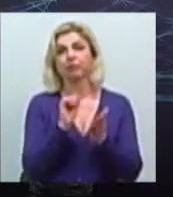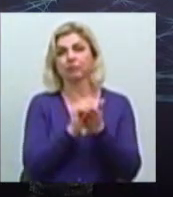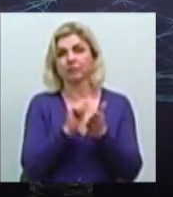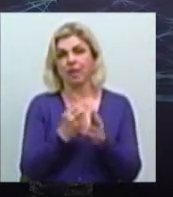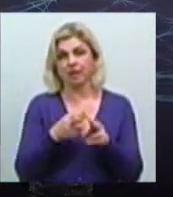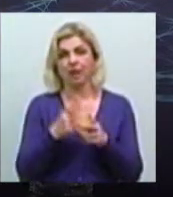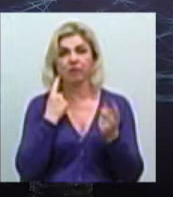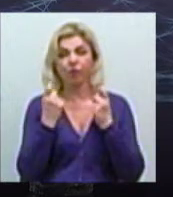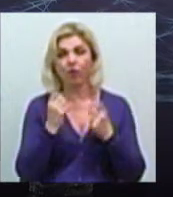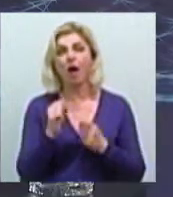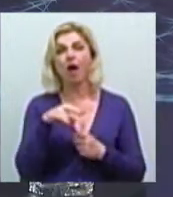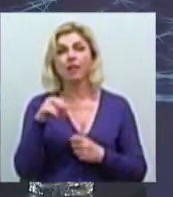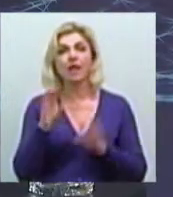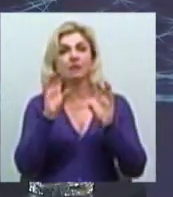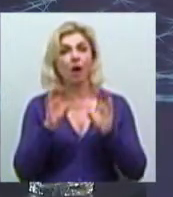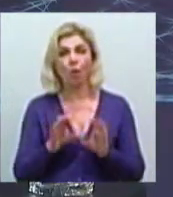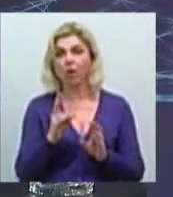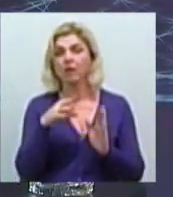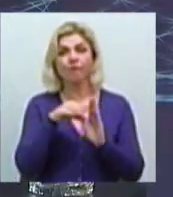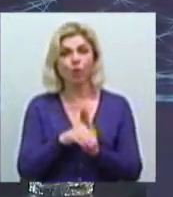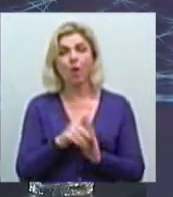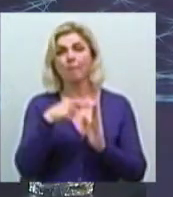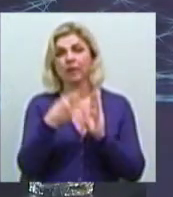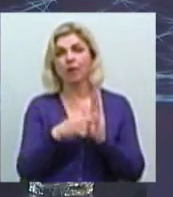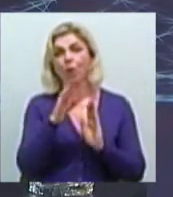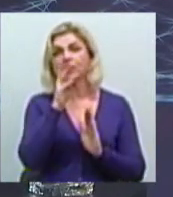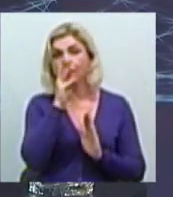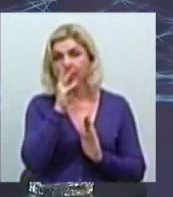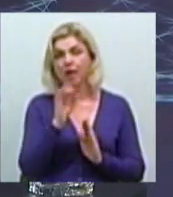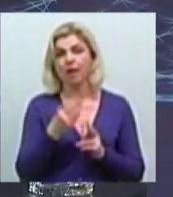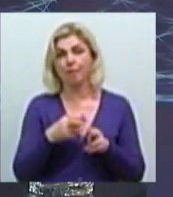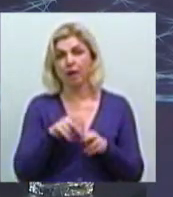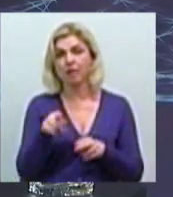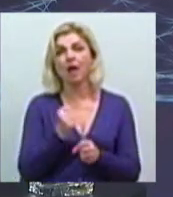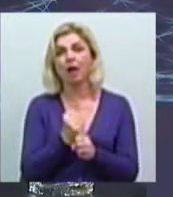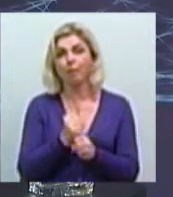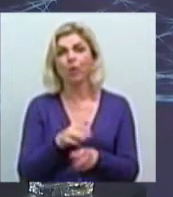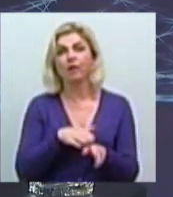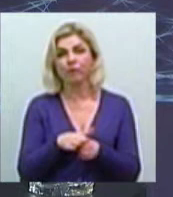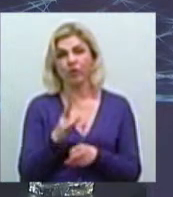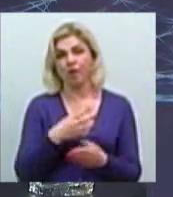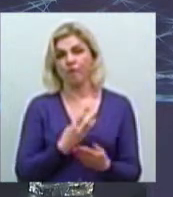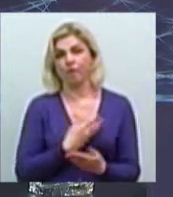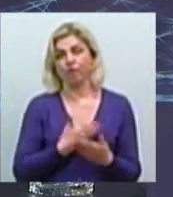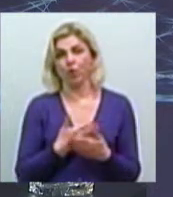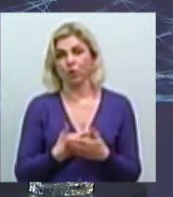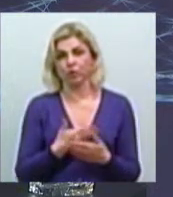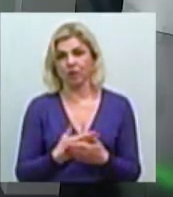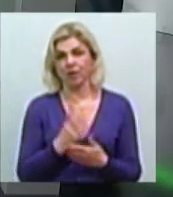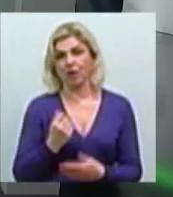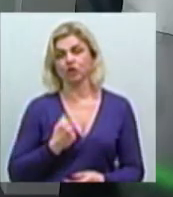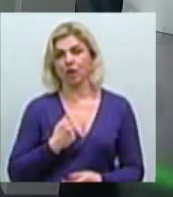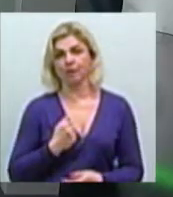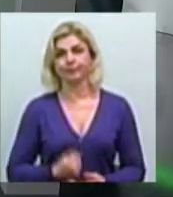даних. Але в законі не передбачено питання з заробітної плати, і тому ця робота виконується на волонтерських засадах, на жаль.